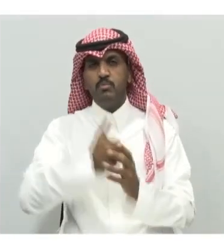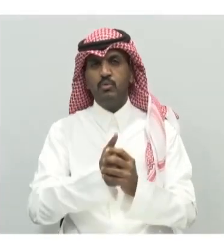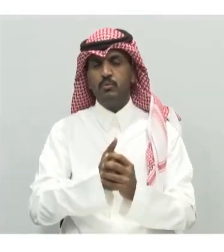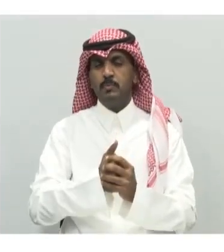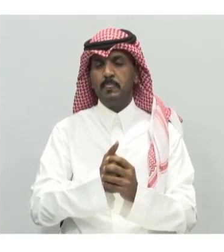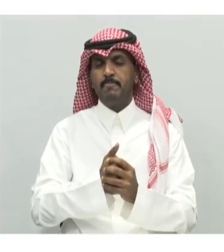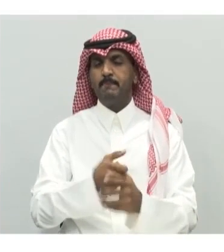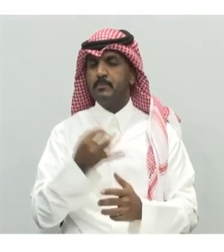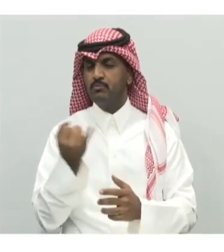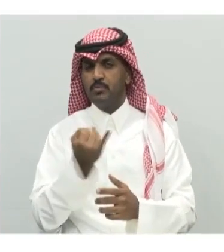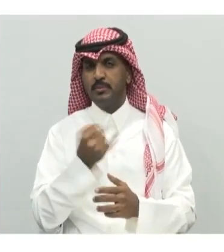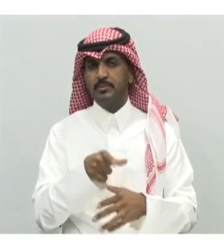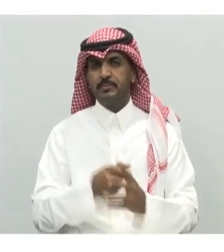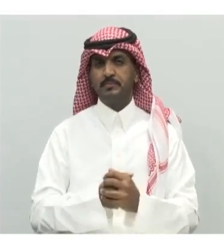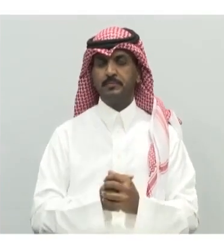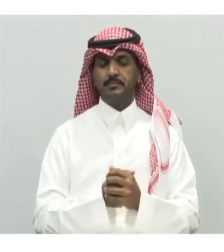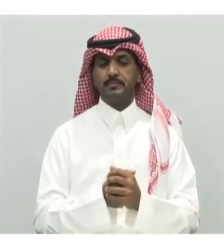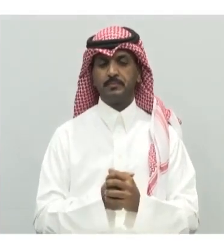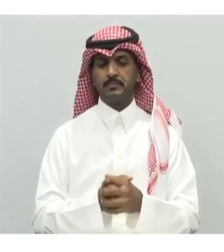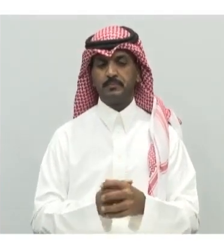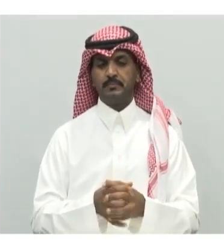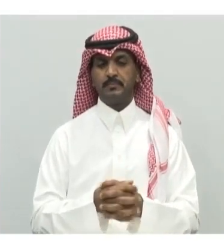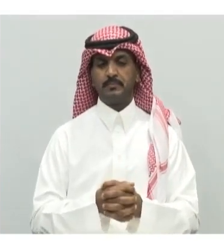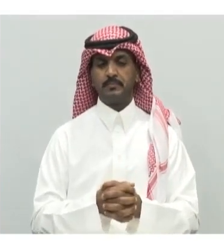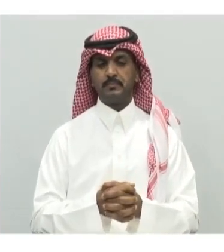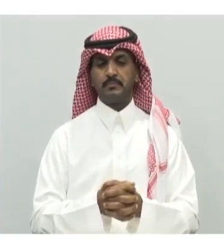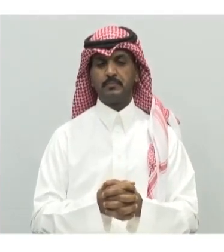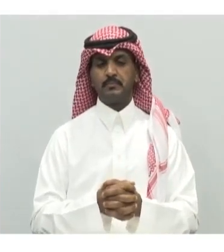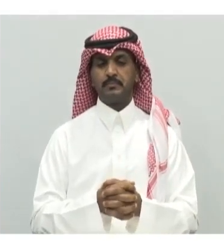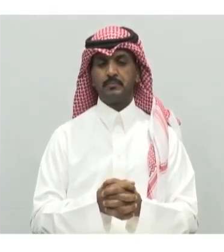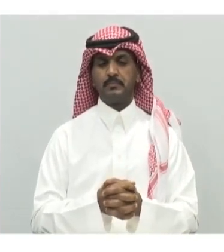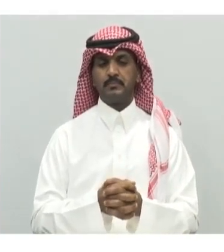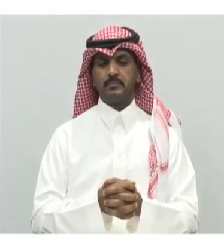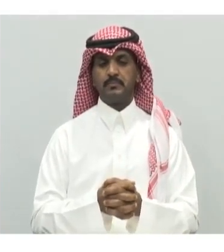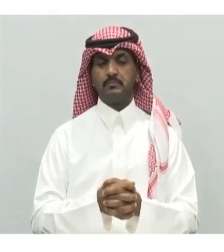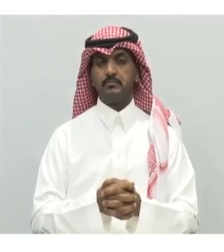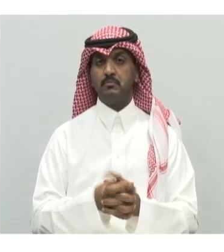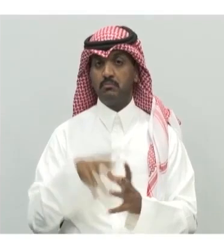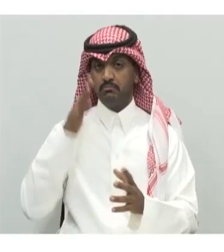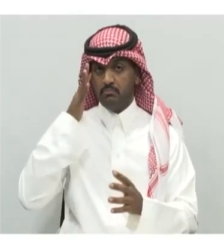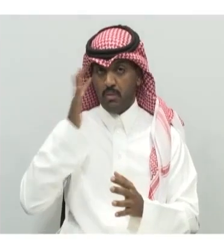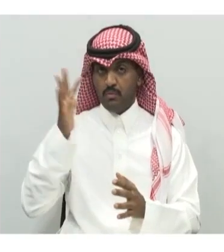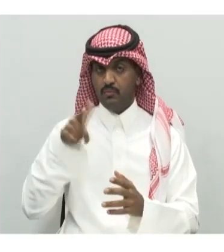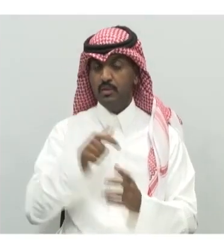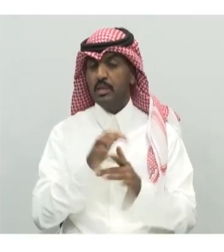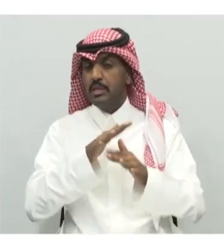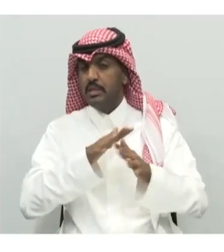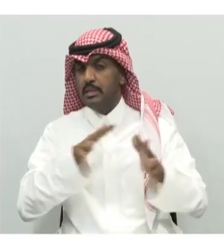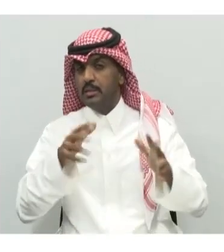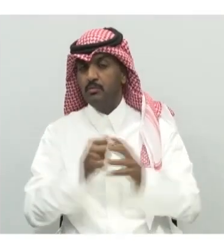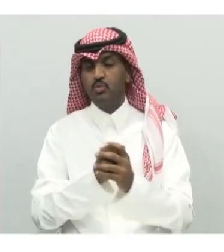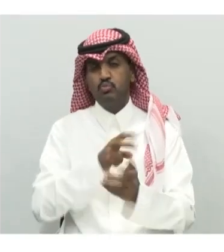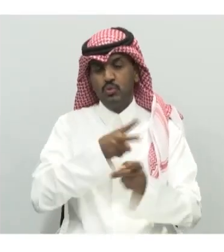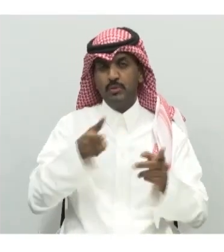او من ابرز علماء الحضاره الاسلاميه برعوا في كثير من العلوم المختلفه